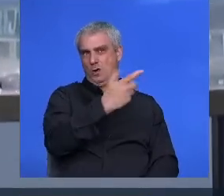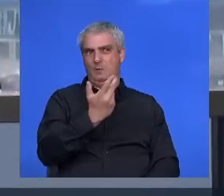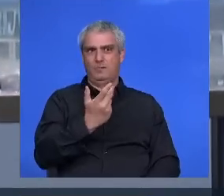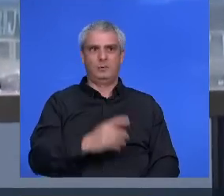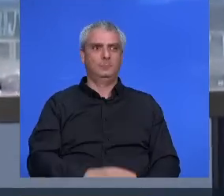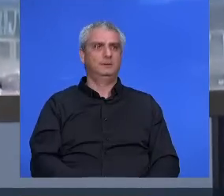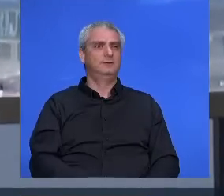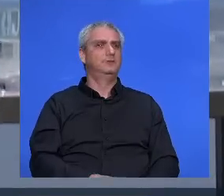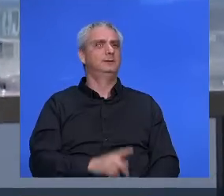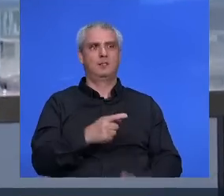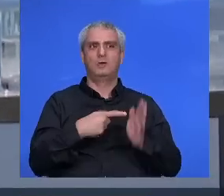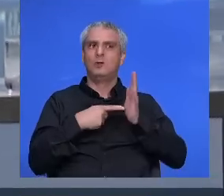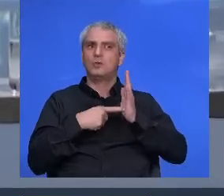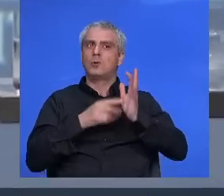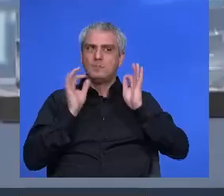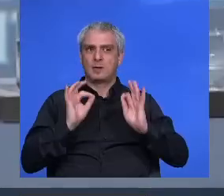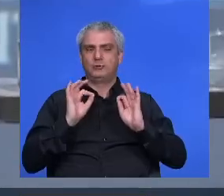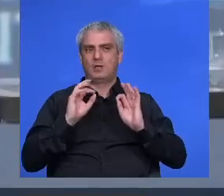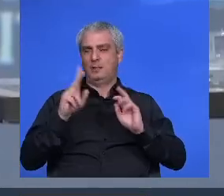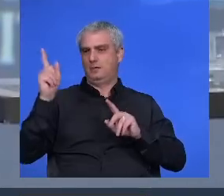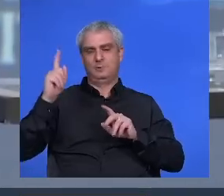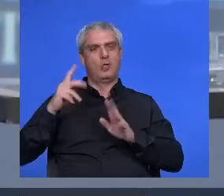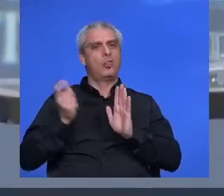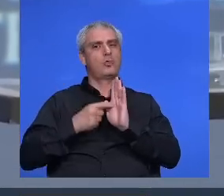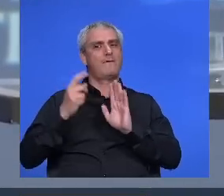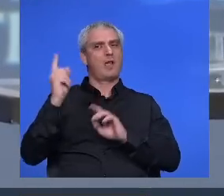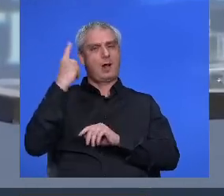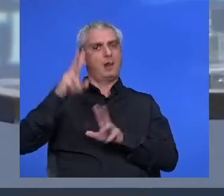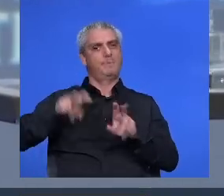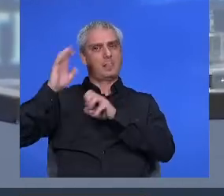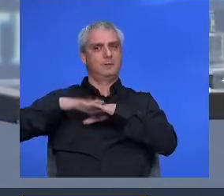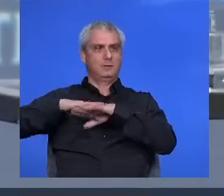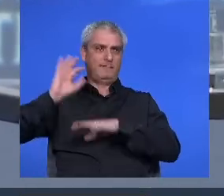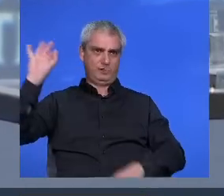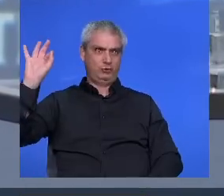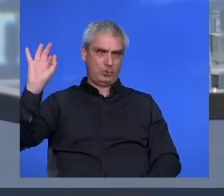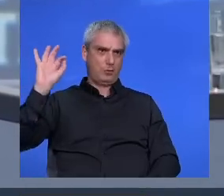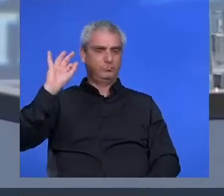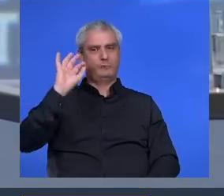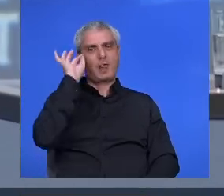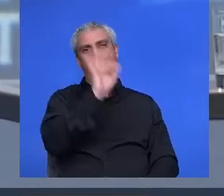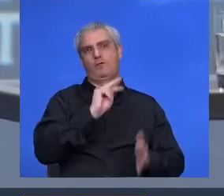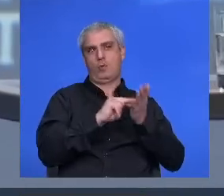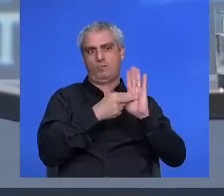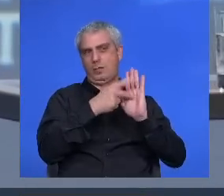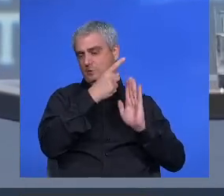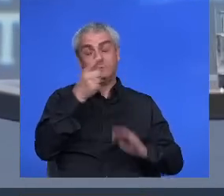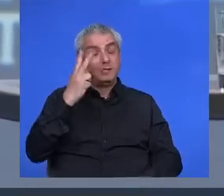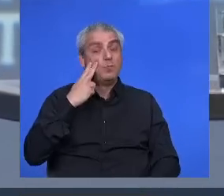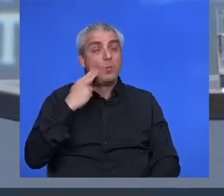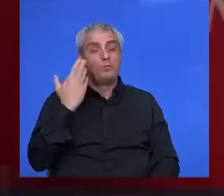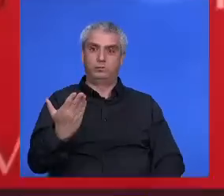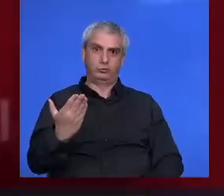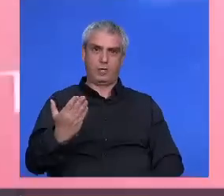archetypal abuse of the prosecutorial function to engage in a political hit job. And it's